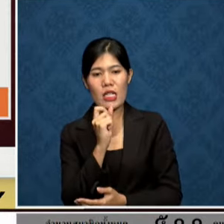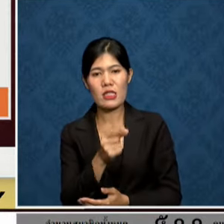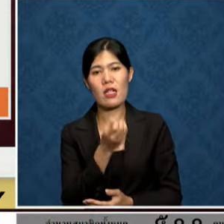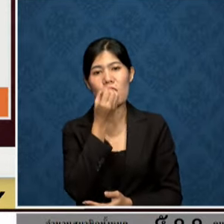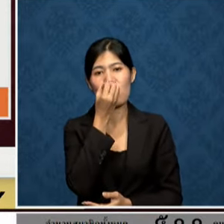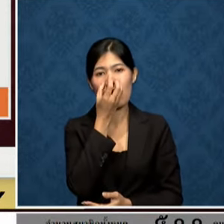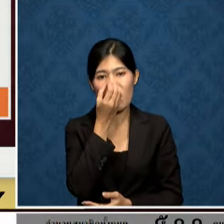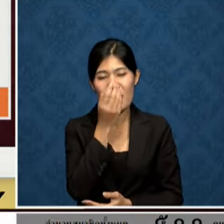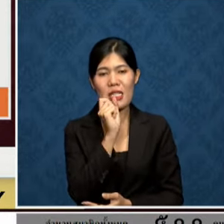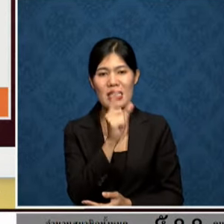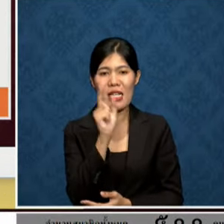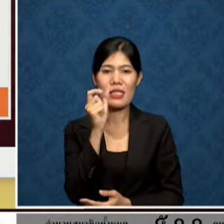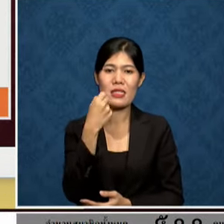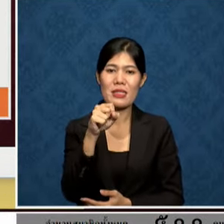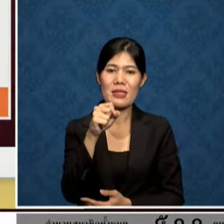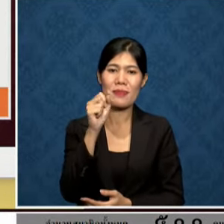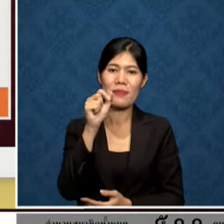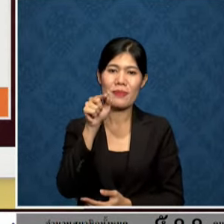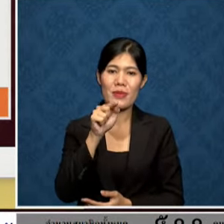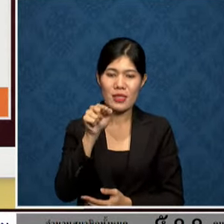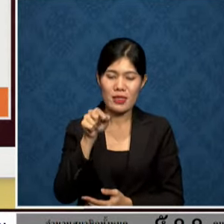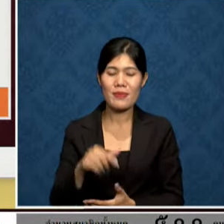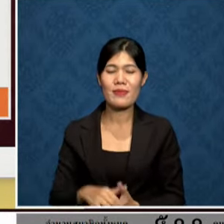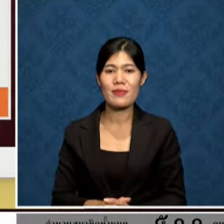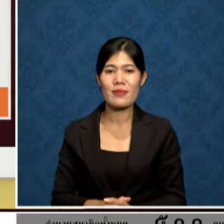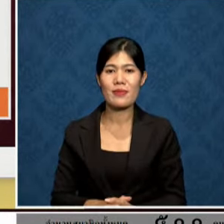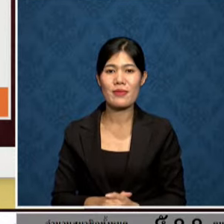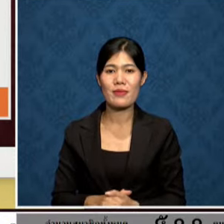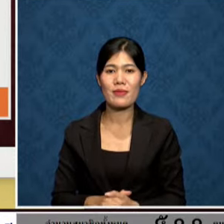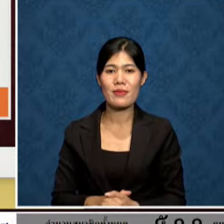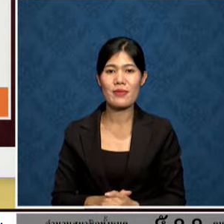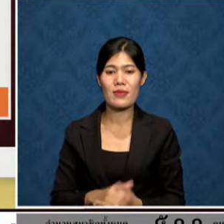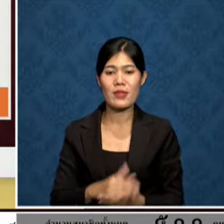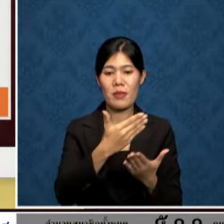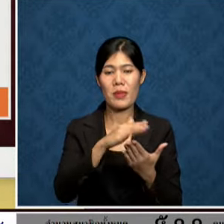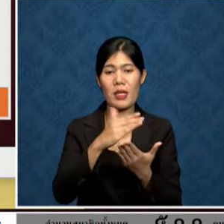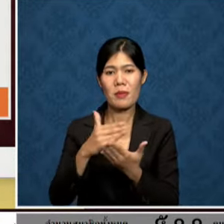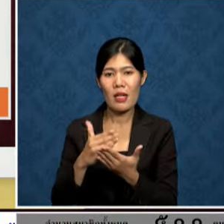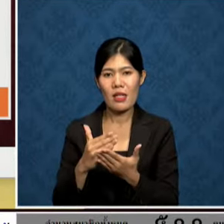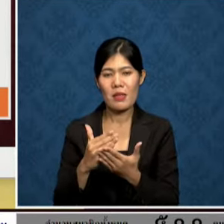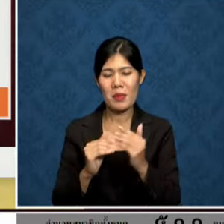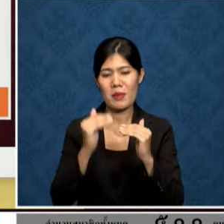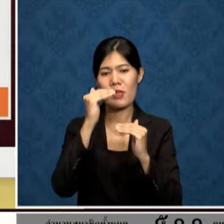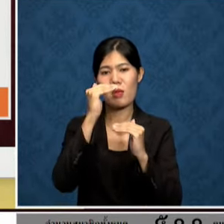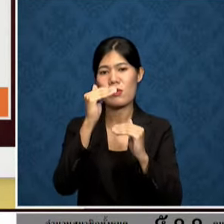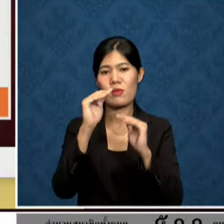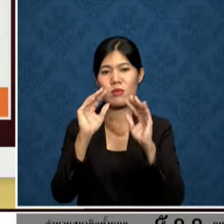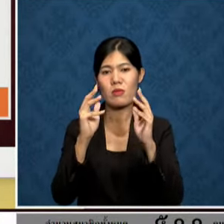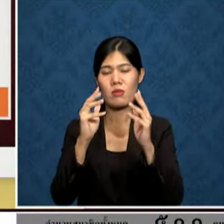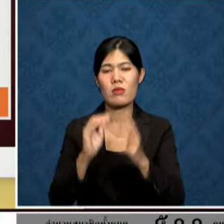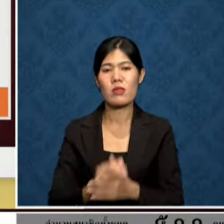เปอร์เซ็นตเนี่ยนะคะแล้วก็แน่นอนค่ะว่าสัดส่วนนี้เนี่ยมันไม่ได้มีการกำหนดไว้ในกรอบวินัยการเงินการคลังนะคะจะเป็นอีกตัวนึงที่รวม